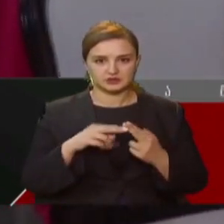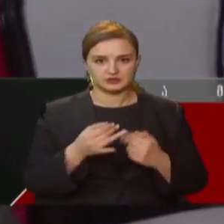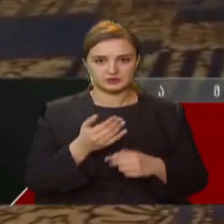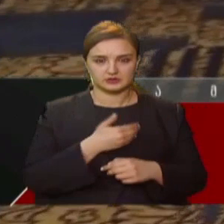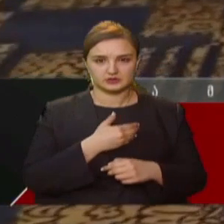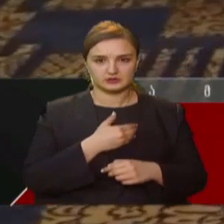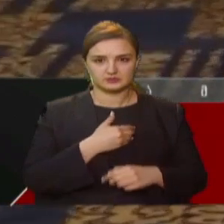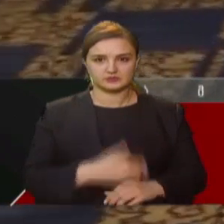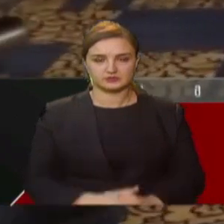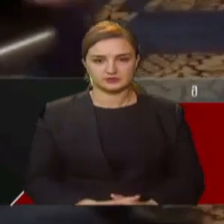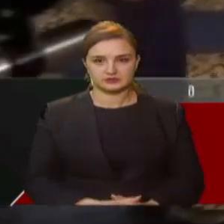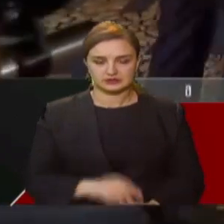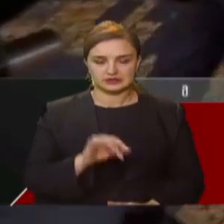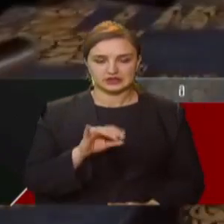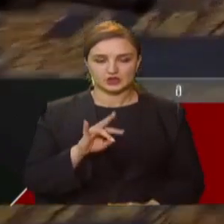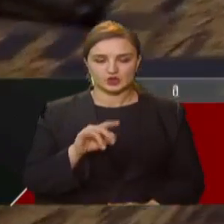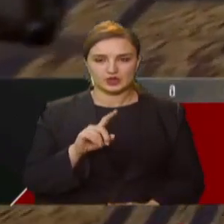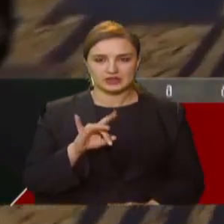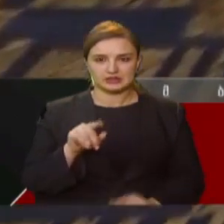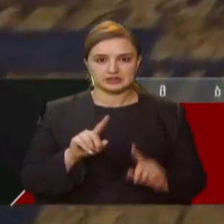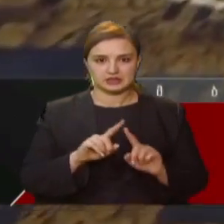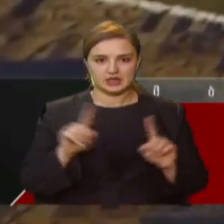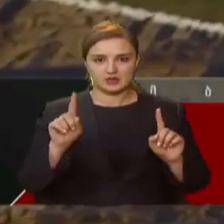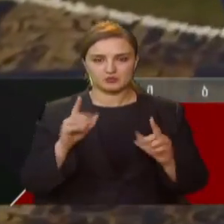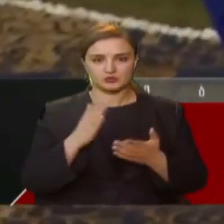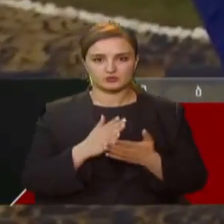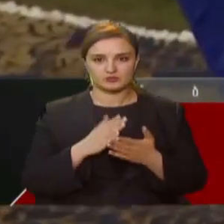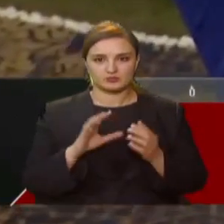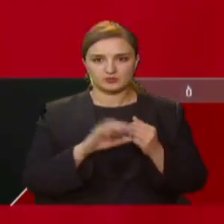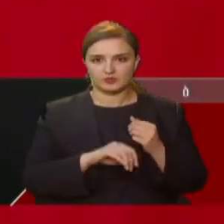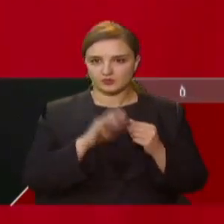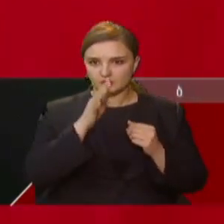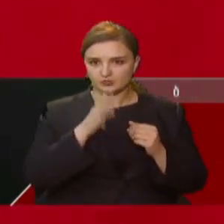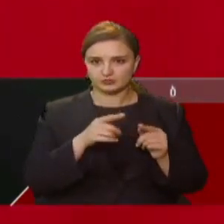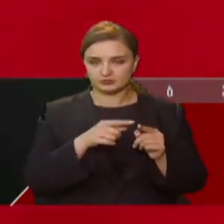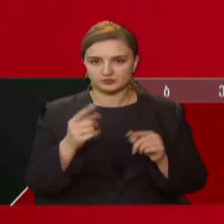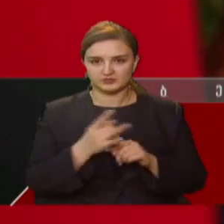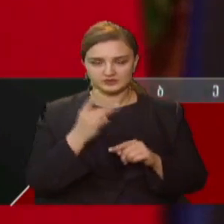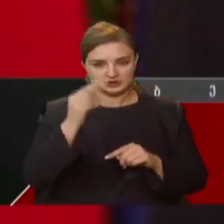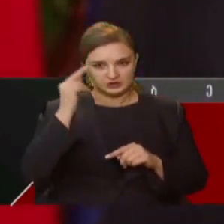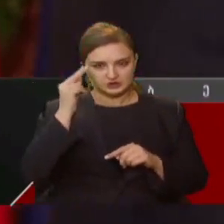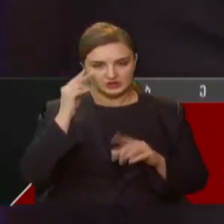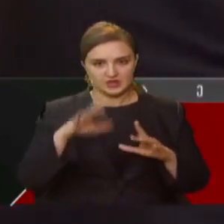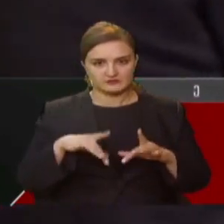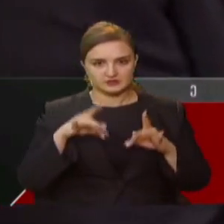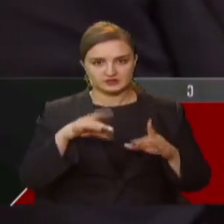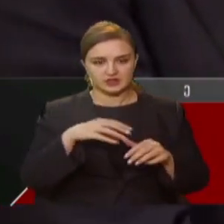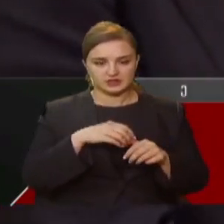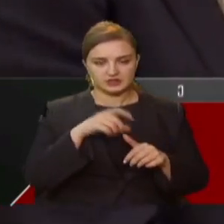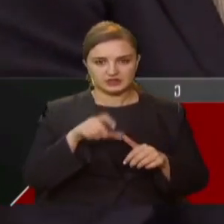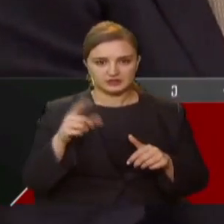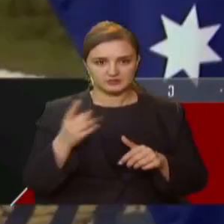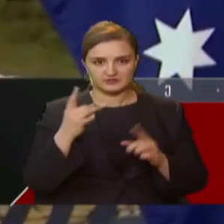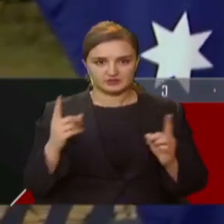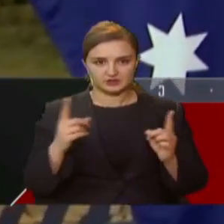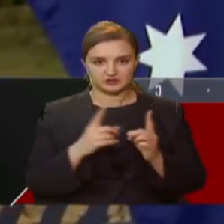ინტერესებში. Indonezii summiti gamorcheulia im mkhrivats rom bolo 5 tselitsatshi pirlad chinetis da Australis liderebma pirli